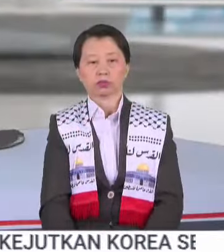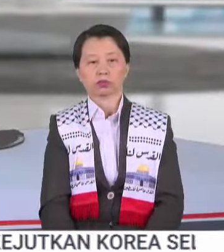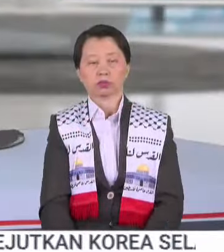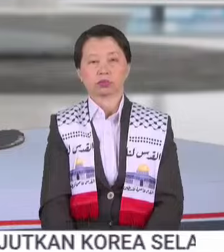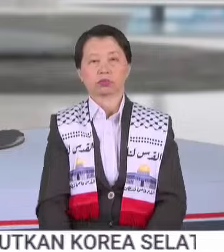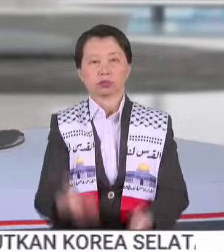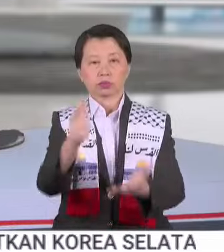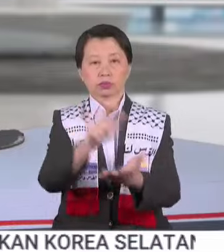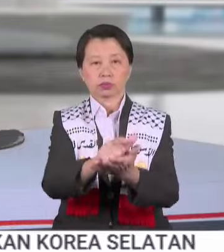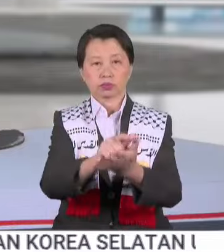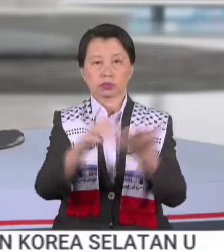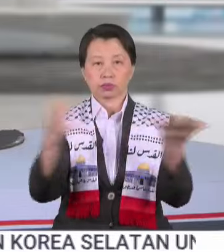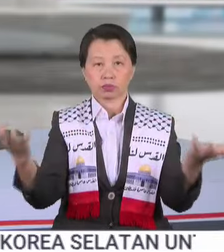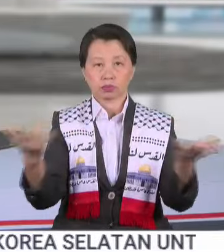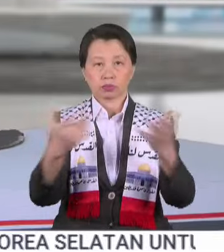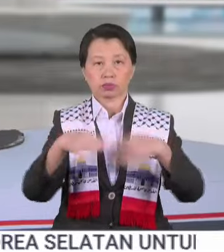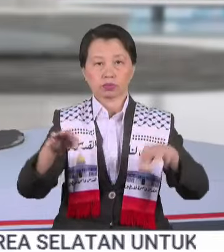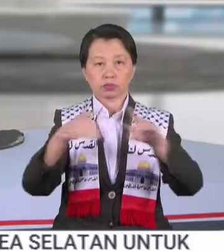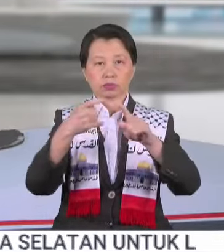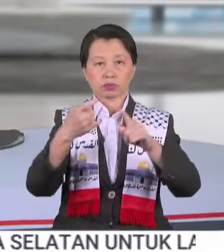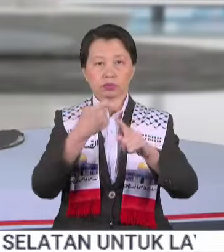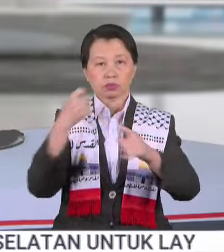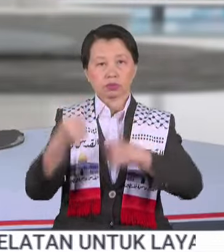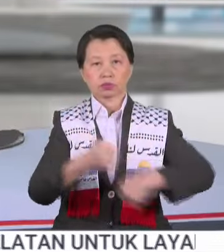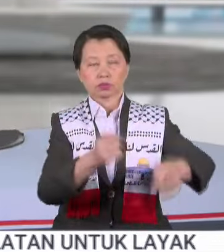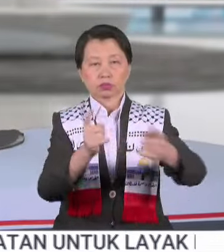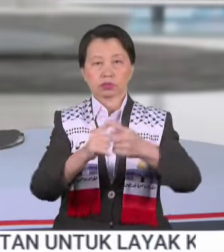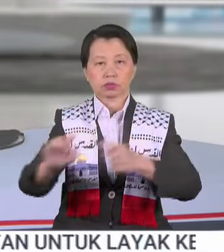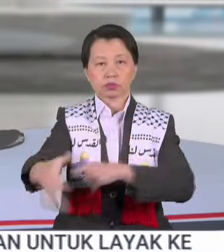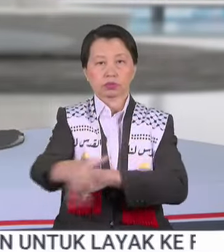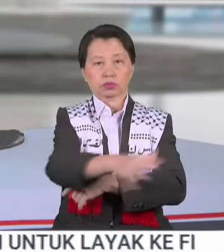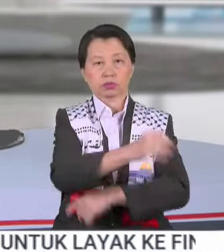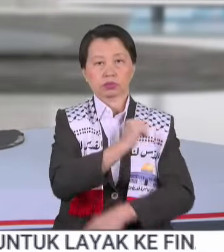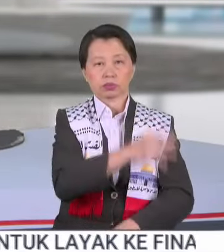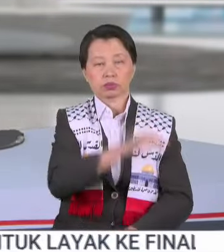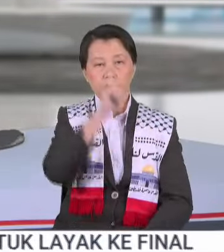Baik saudara, laporan itu mengakhiri berita wilayah. Dari Sungai ke Segara